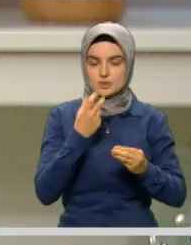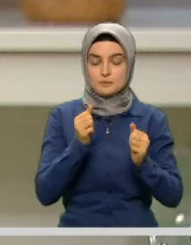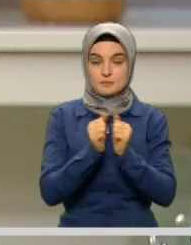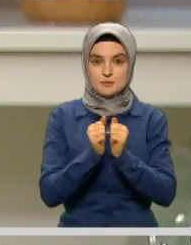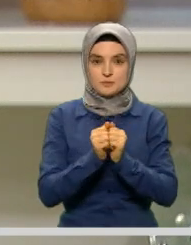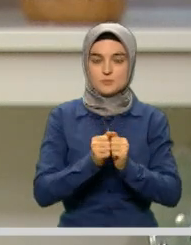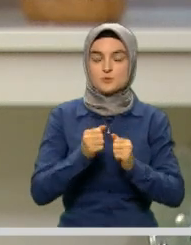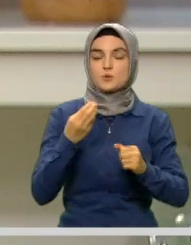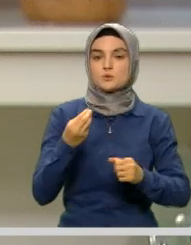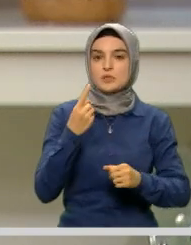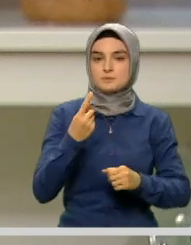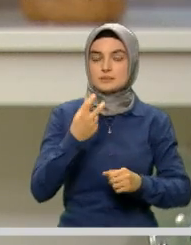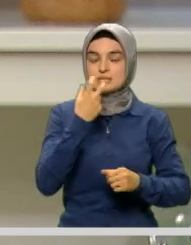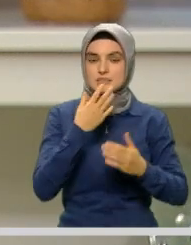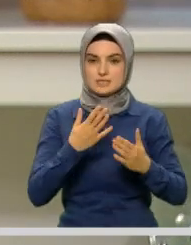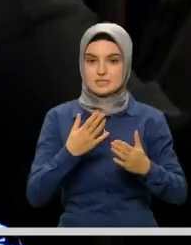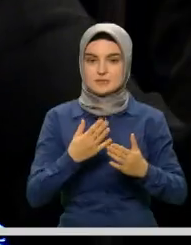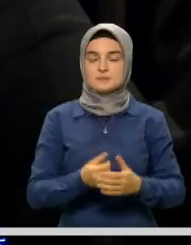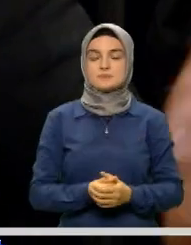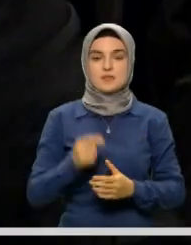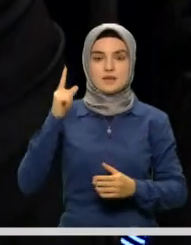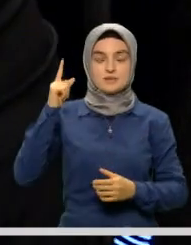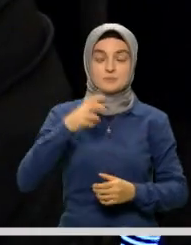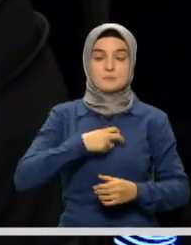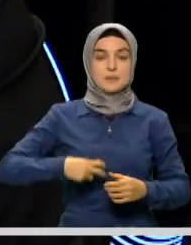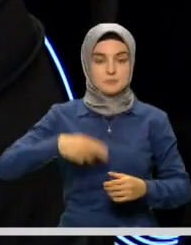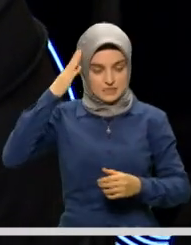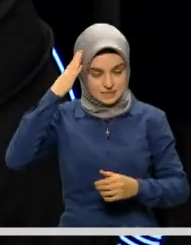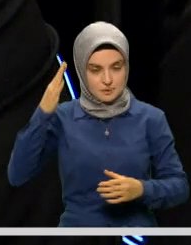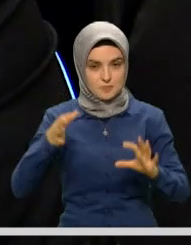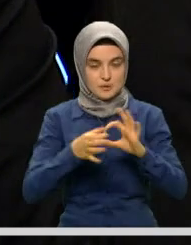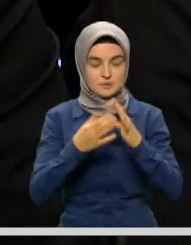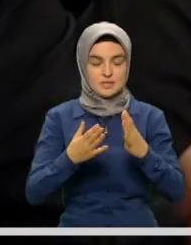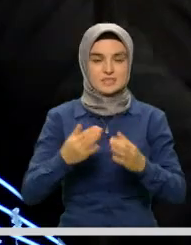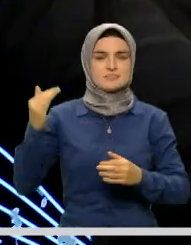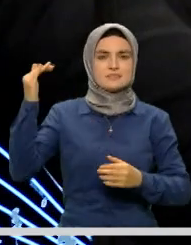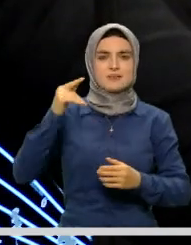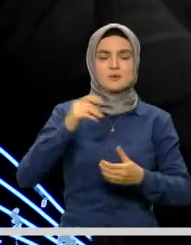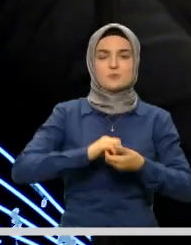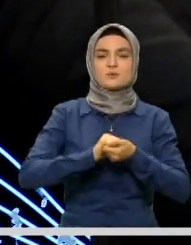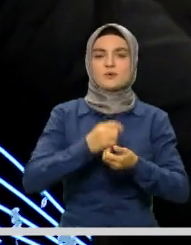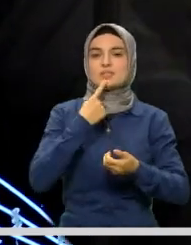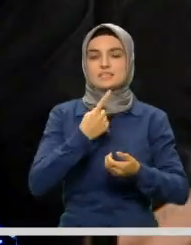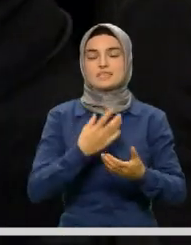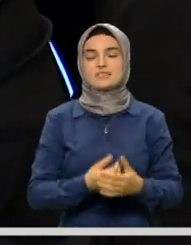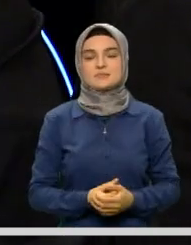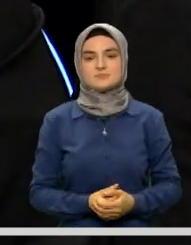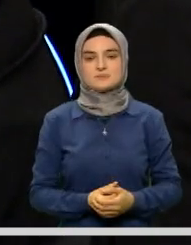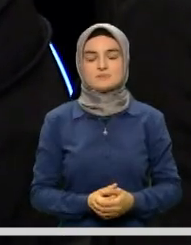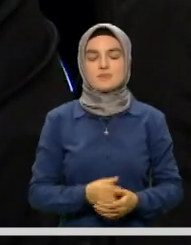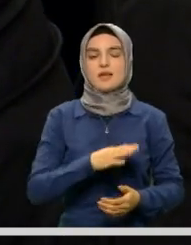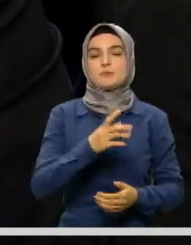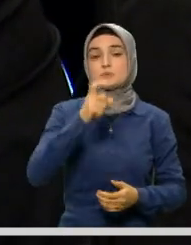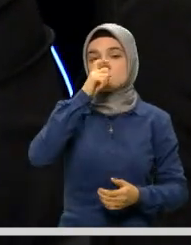bir eserin ardına salavatla bağladınız. Evet, çağırırım ey dost seni dedik biz de. Ey benim